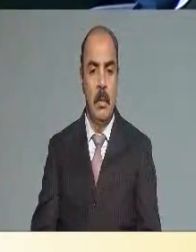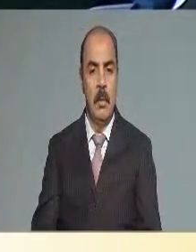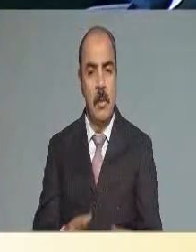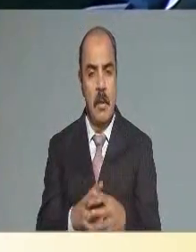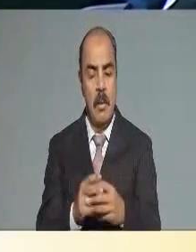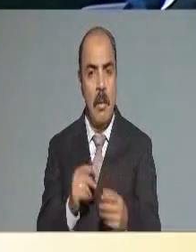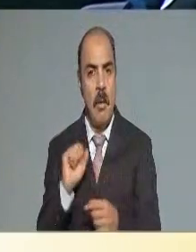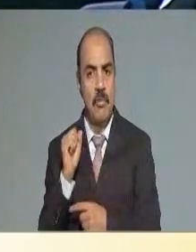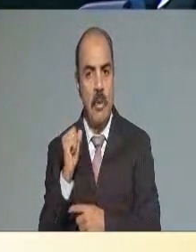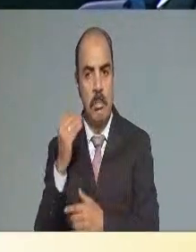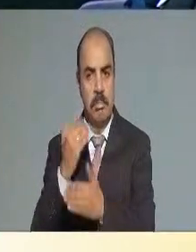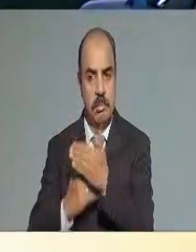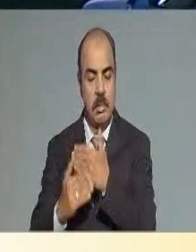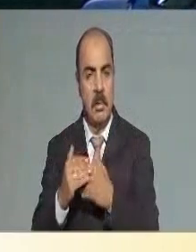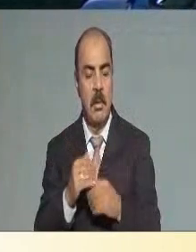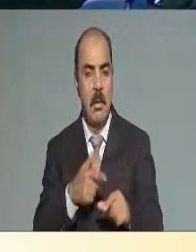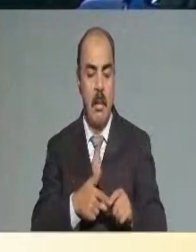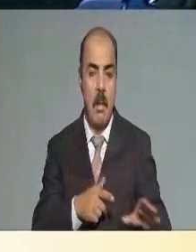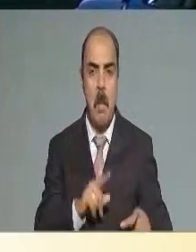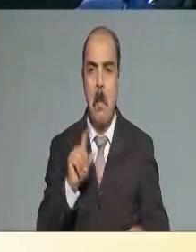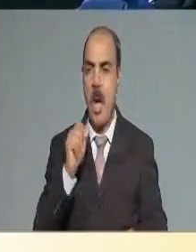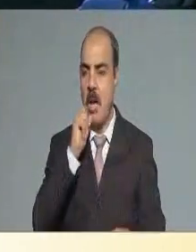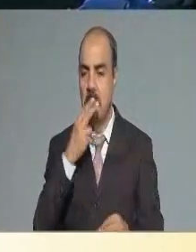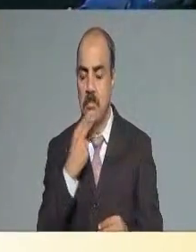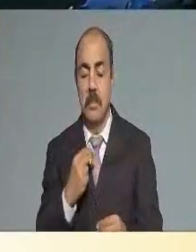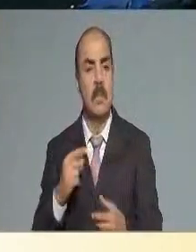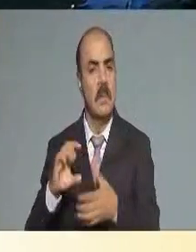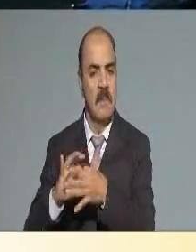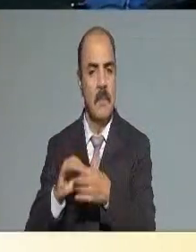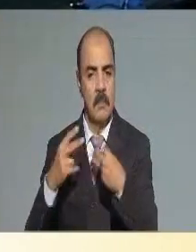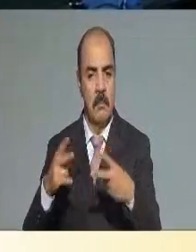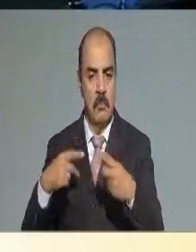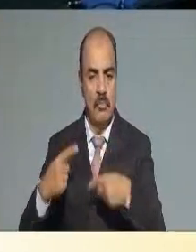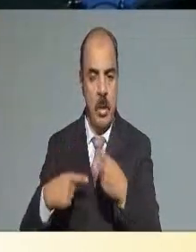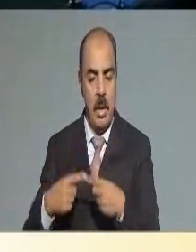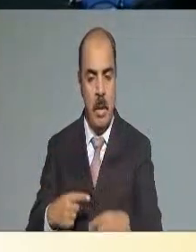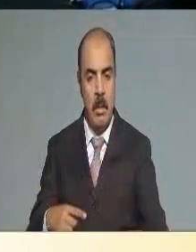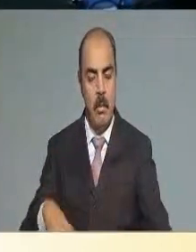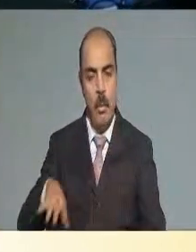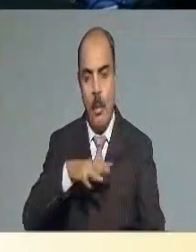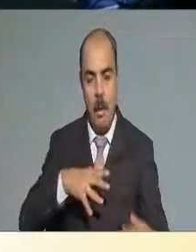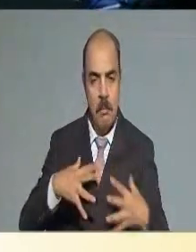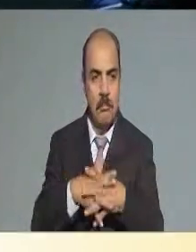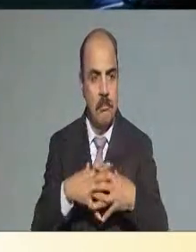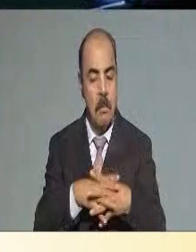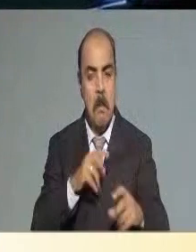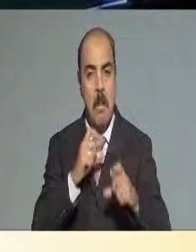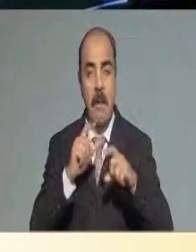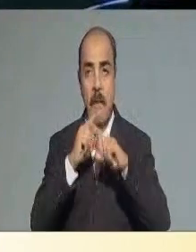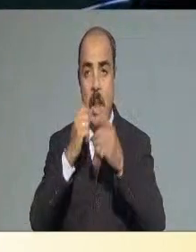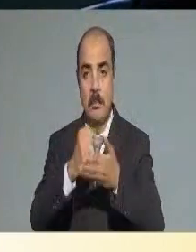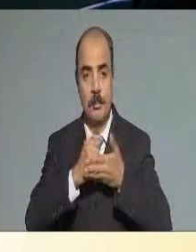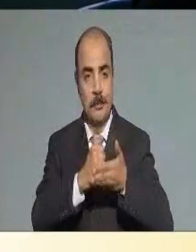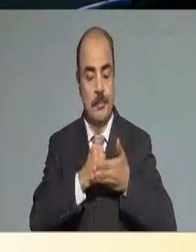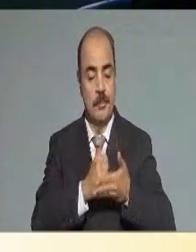بالطاقة وأيضا بالمياه. وأيضا في الفترة الجاية هنجد زي جميع الشركاء وجميع البنوك التمويل الدولية